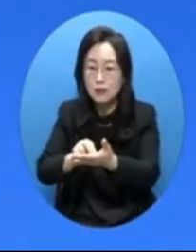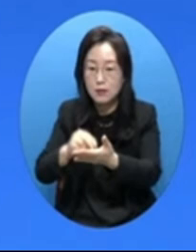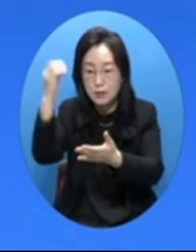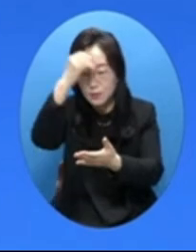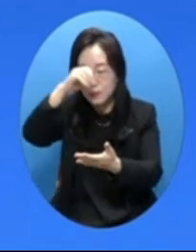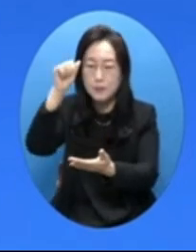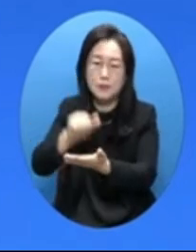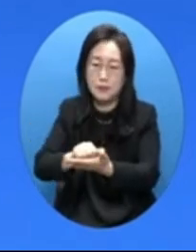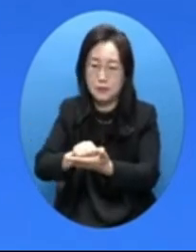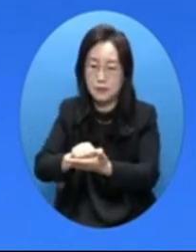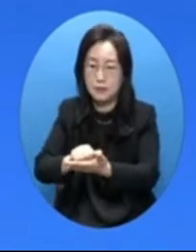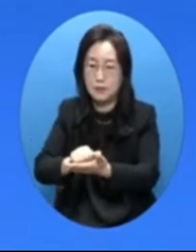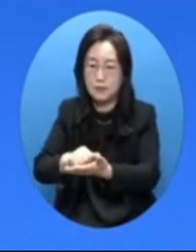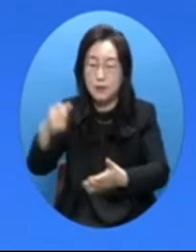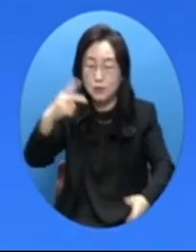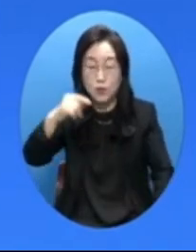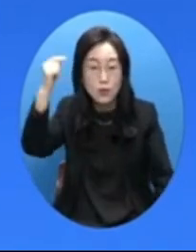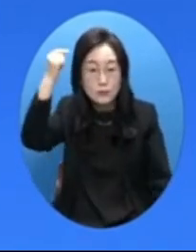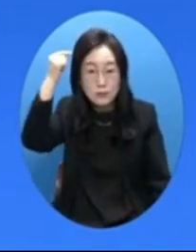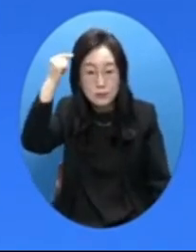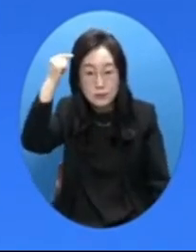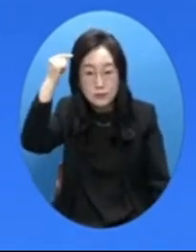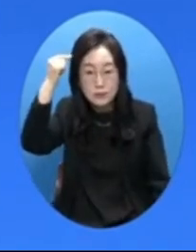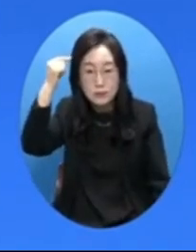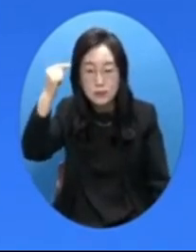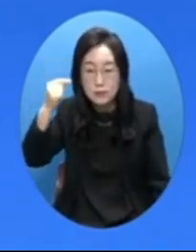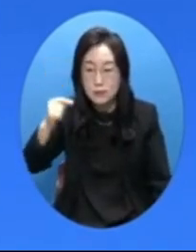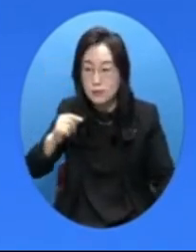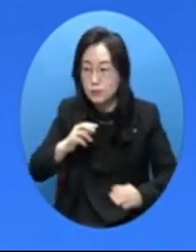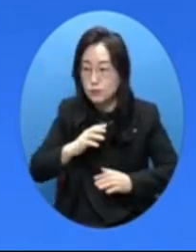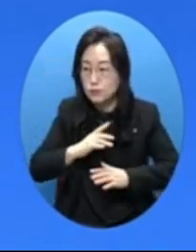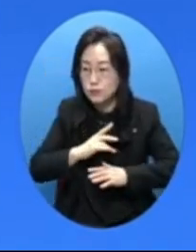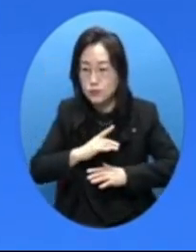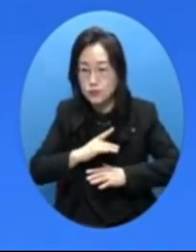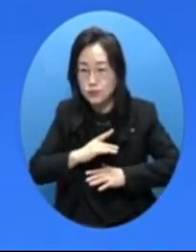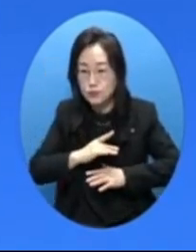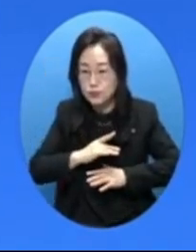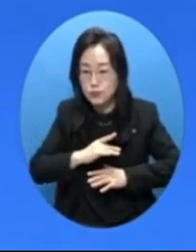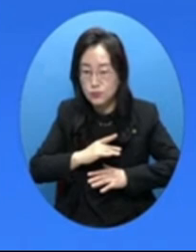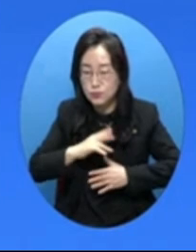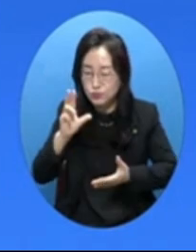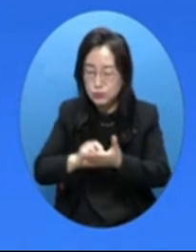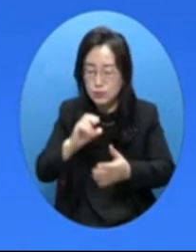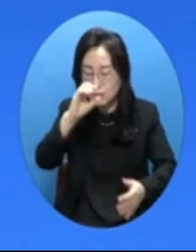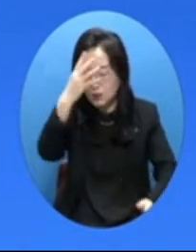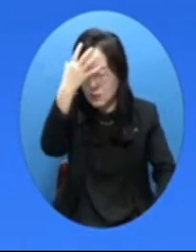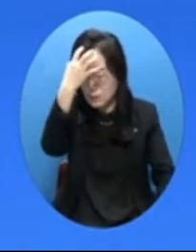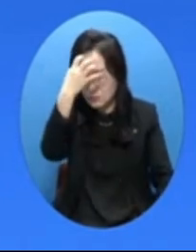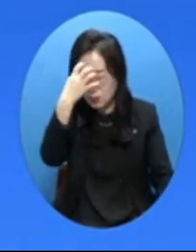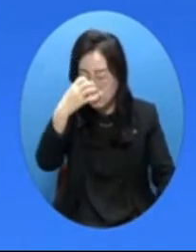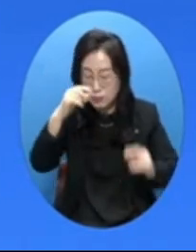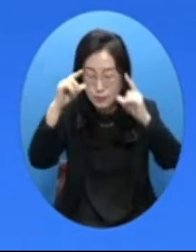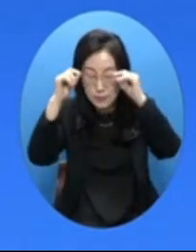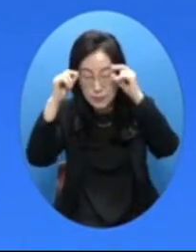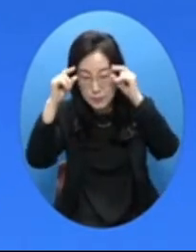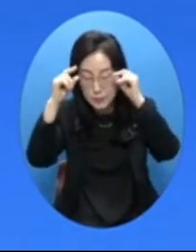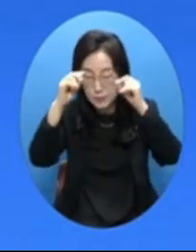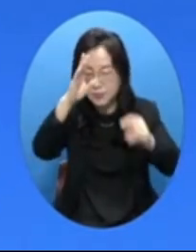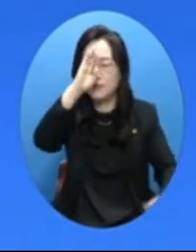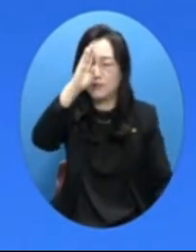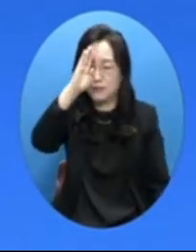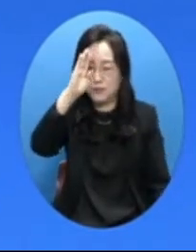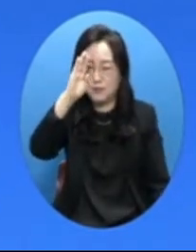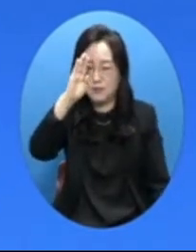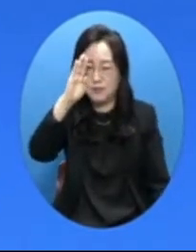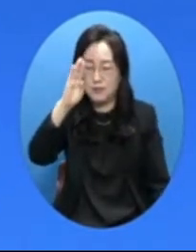것입니다 또 정의적으로이 두려움이 다가오니까 우울증이 생겨나고 불면증에 생겨나고 그냥